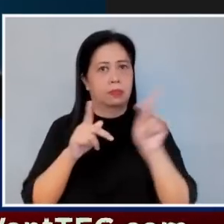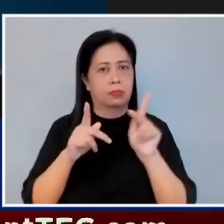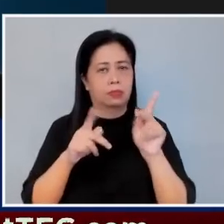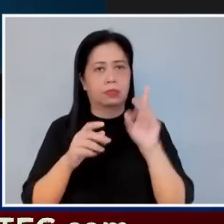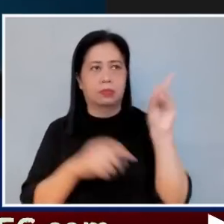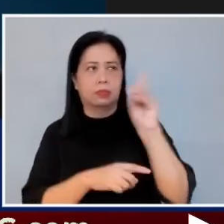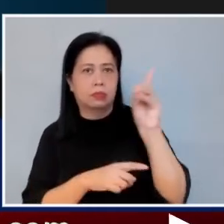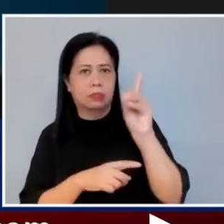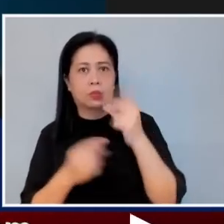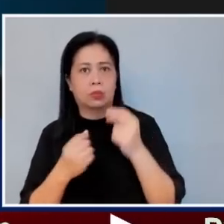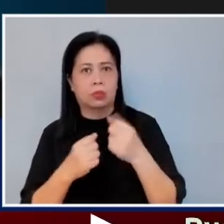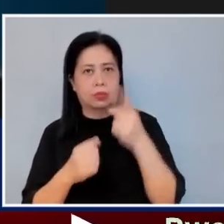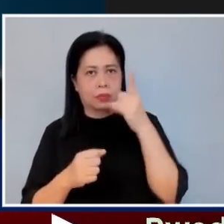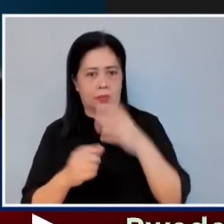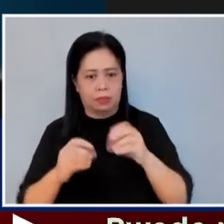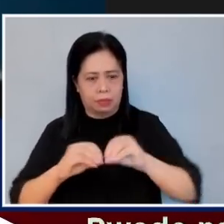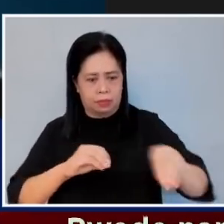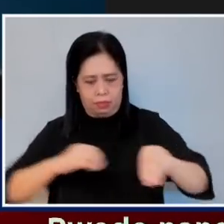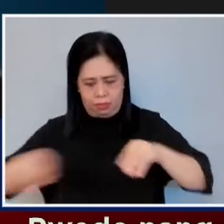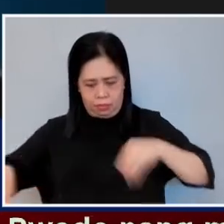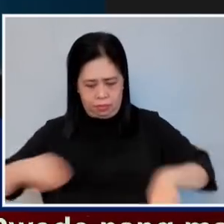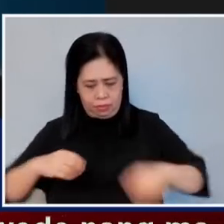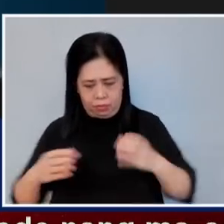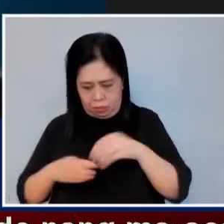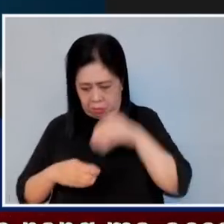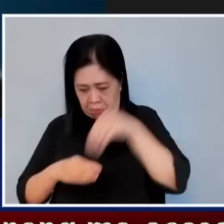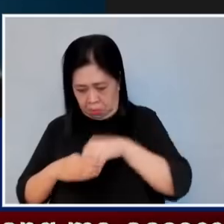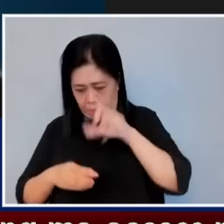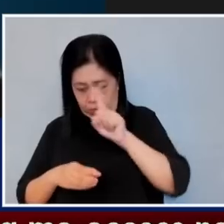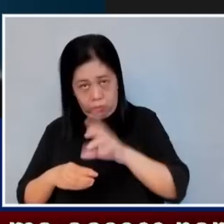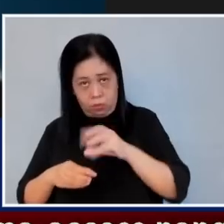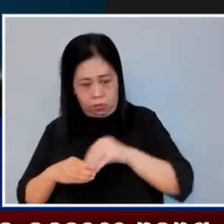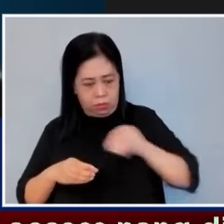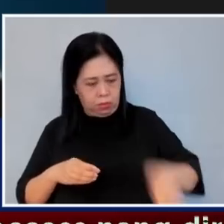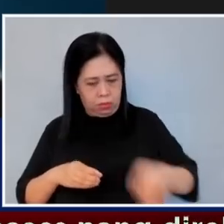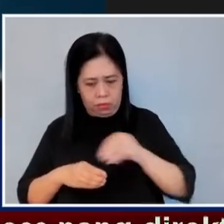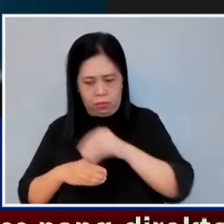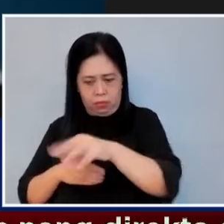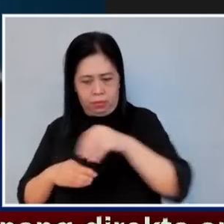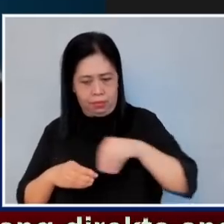divisoria, inahati mo yung pera mo. Hindi mo siya nilalagay